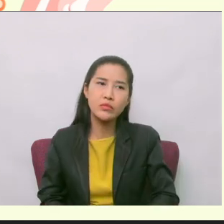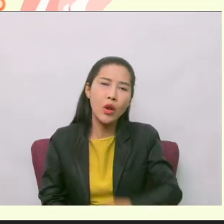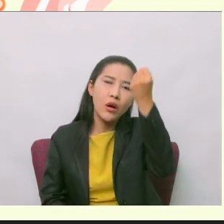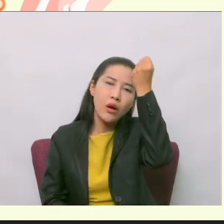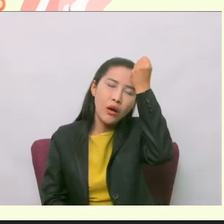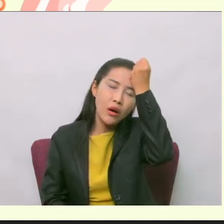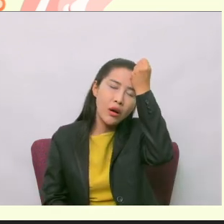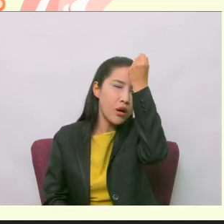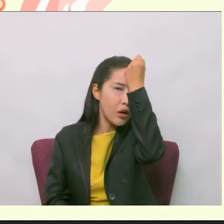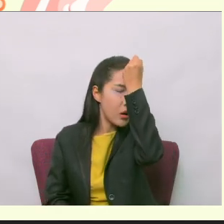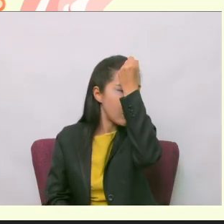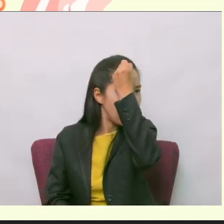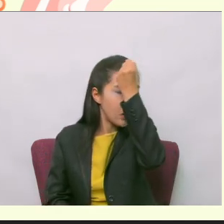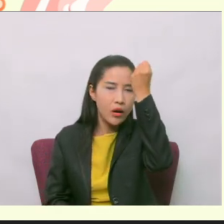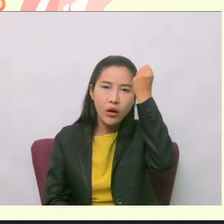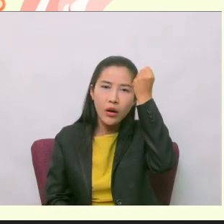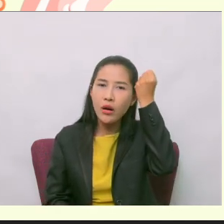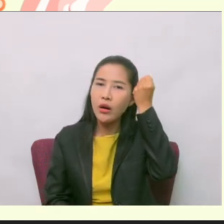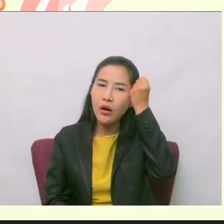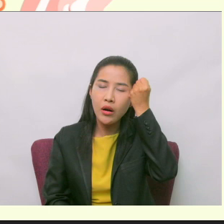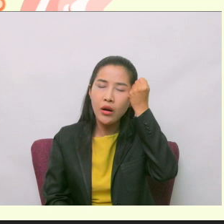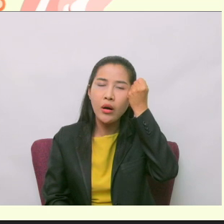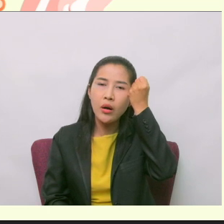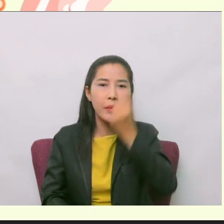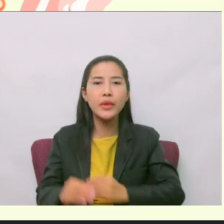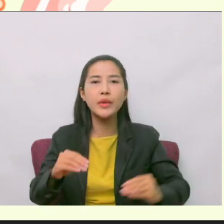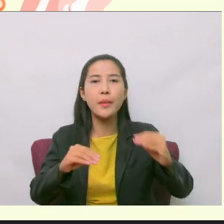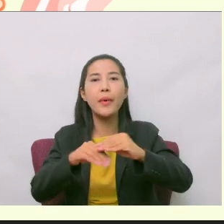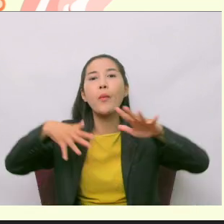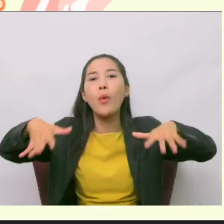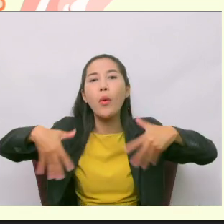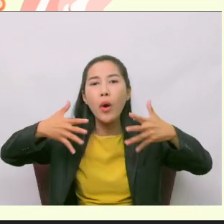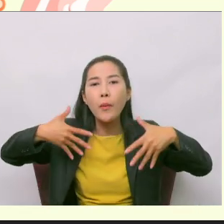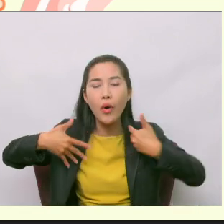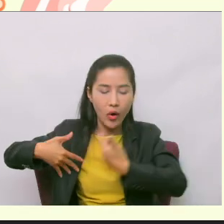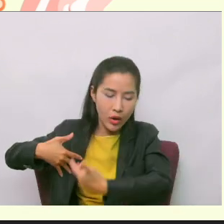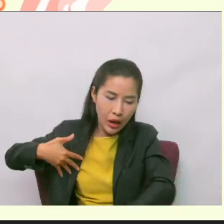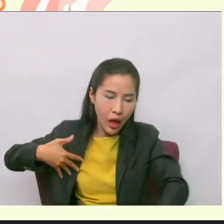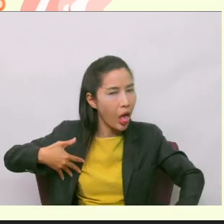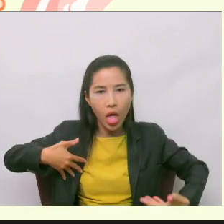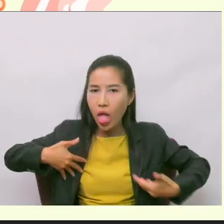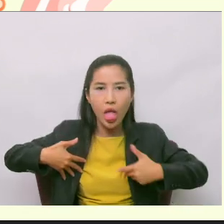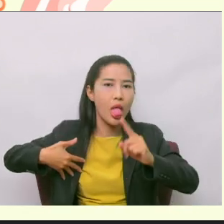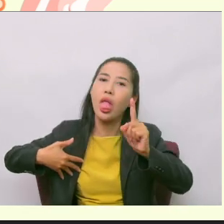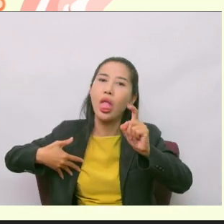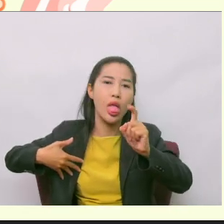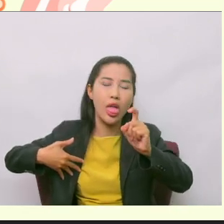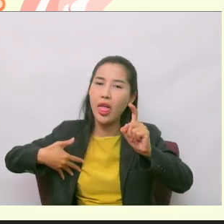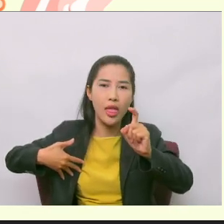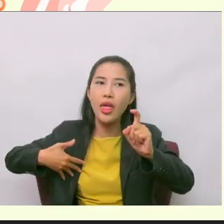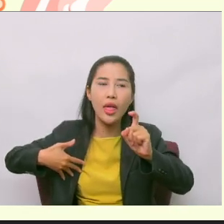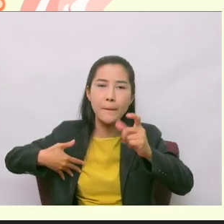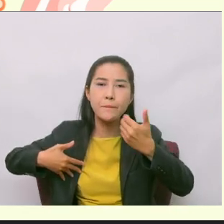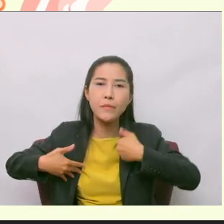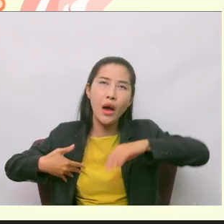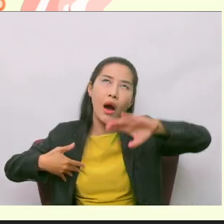อนไปใช้กับคนไข้มันก็จะไปเพิ่มความร้อนของอุณหภูมิในร่างกายนะคะอาจจะทำให้มีไข้สูงม